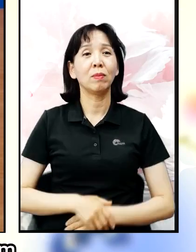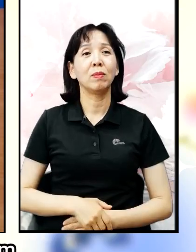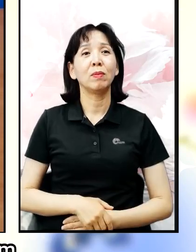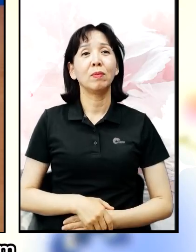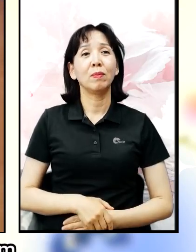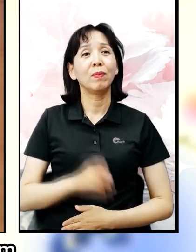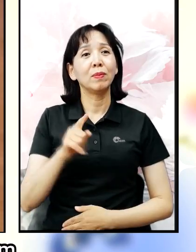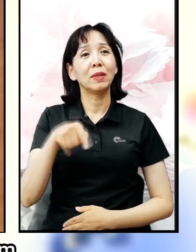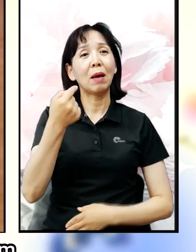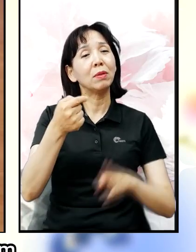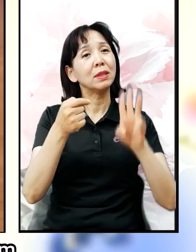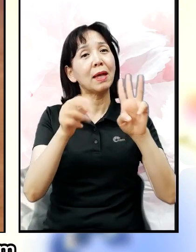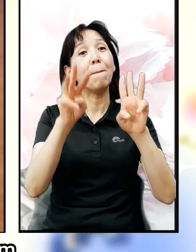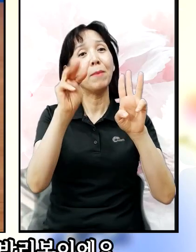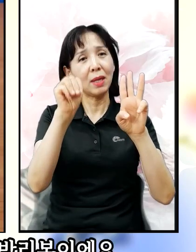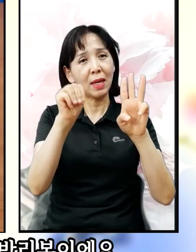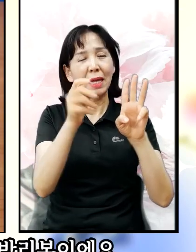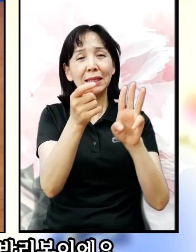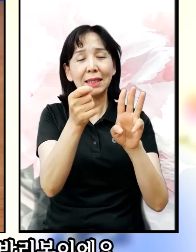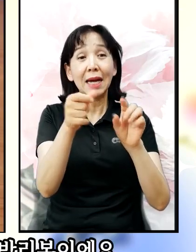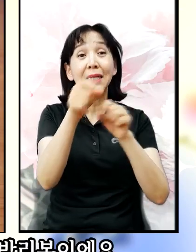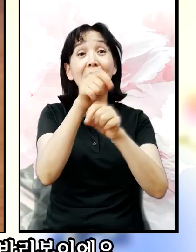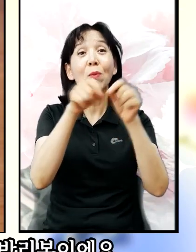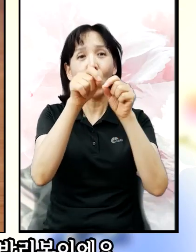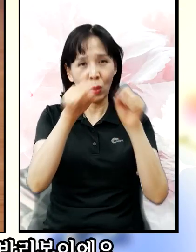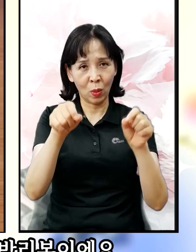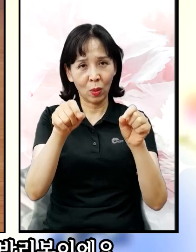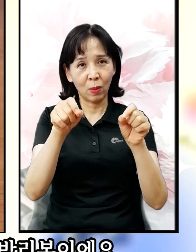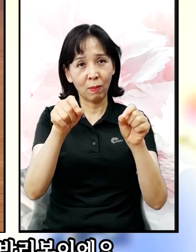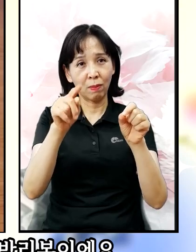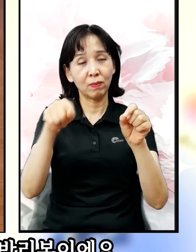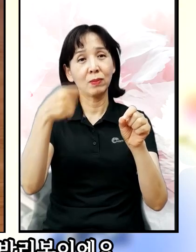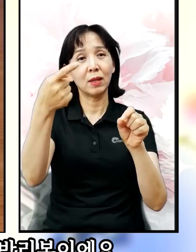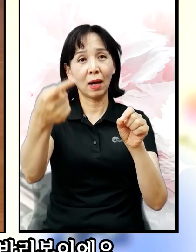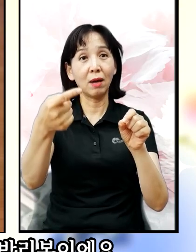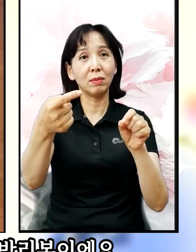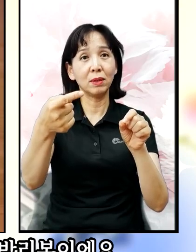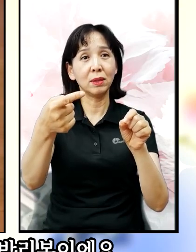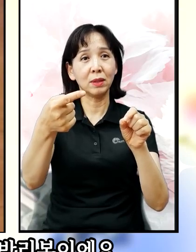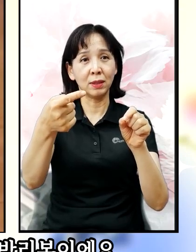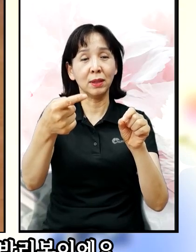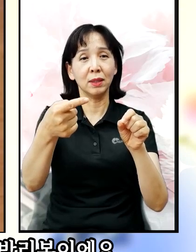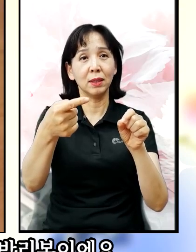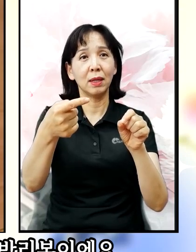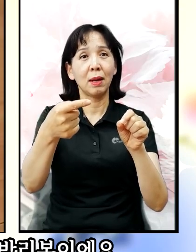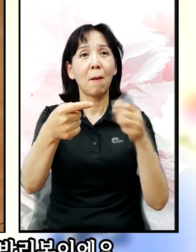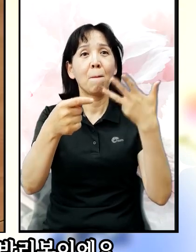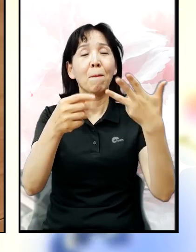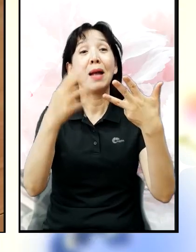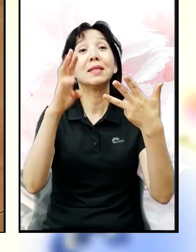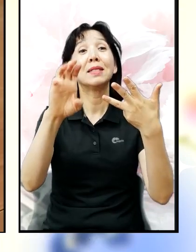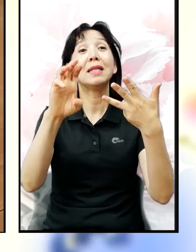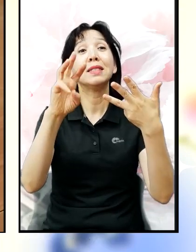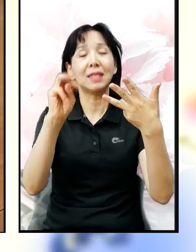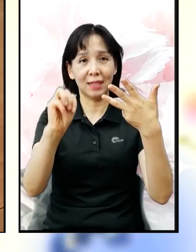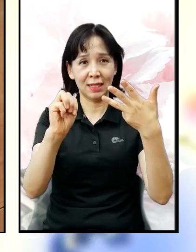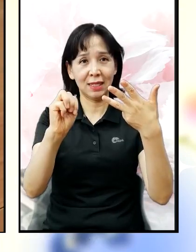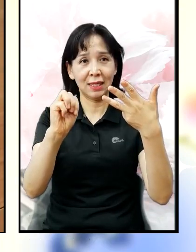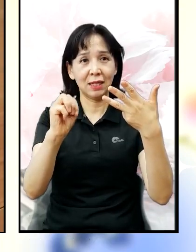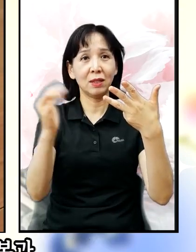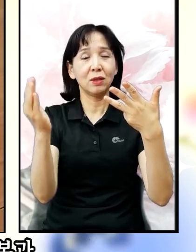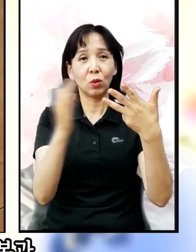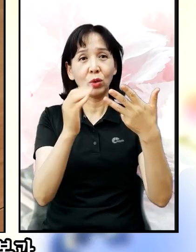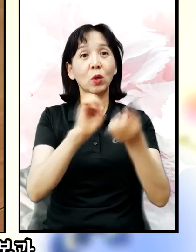오간디 리본, 그리고 3mm 간격의 작은 리본, 그리고 요거는 노방 리본이에요. 8cm